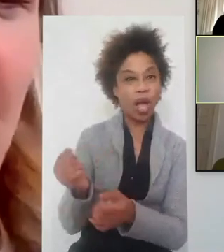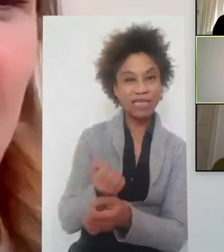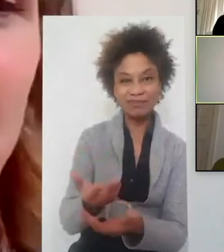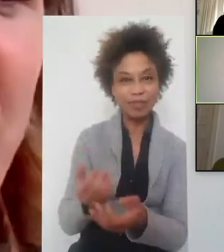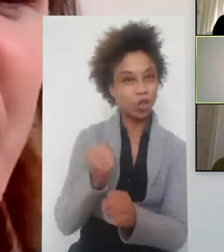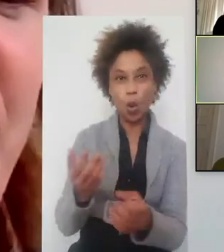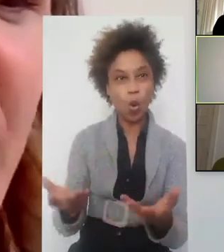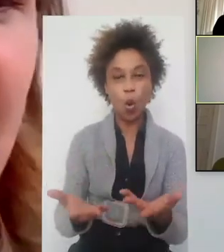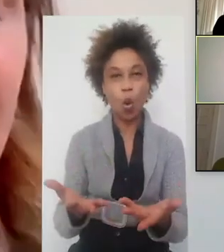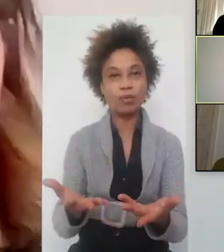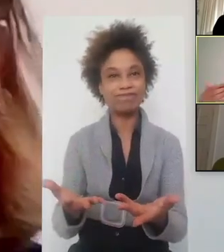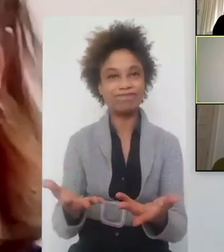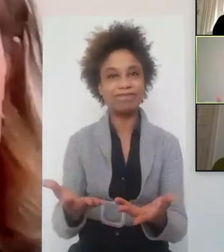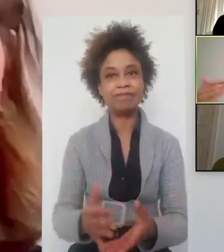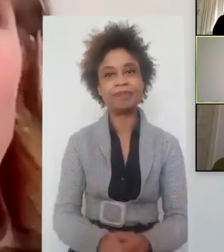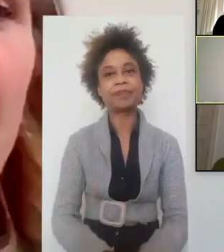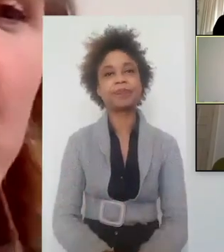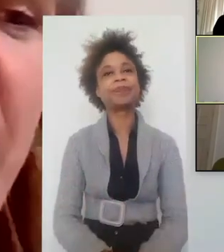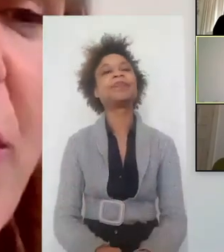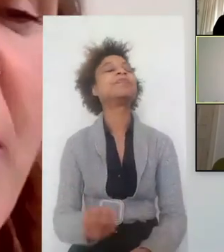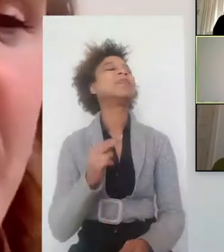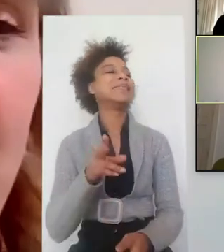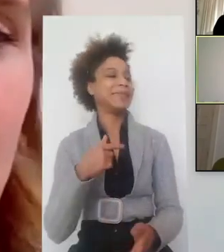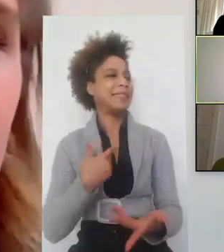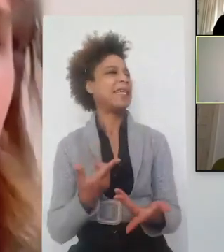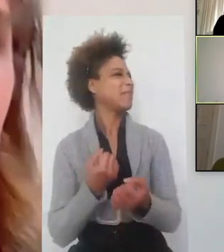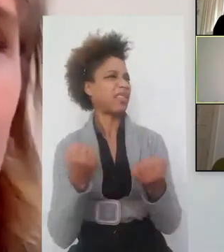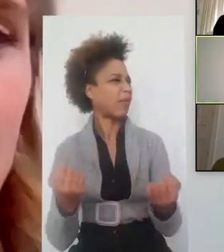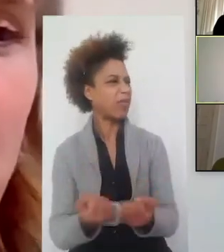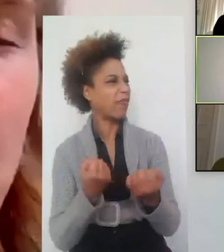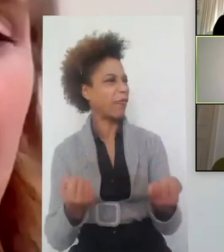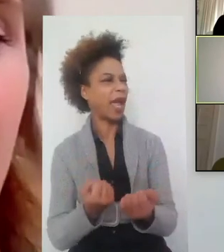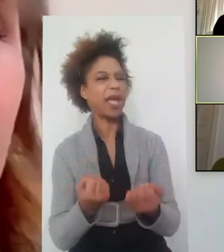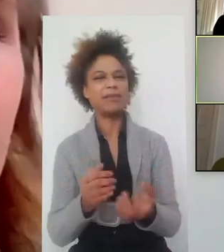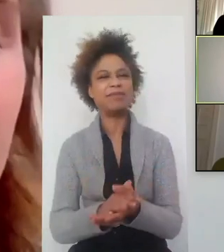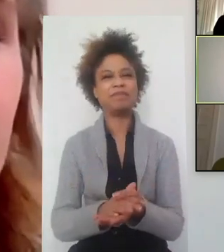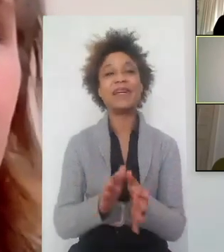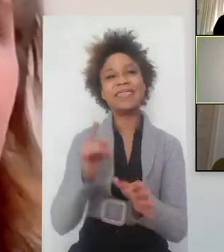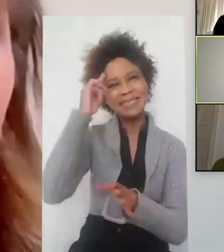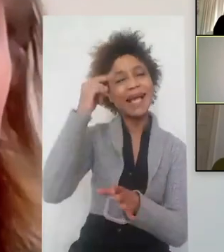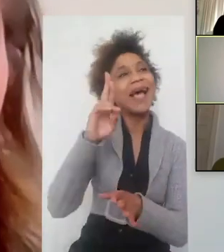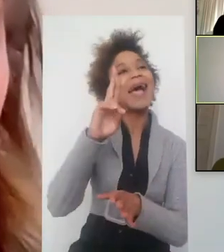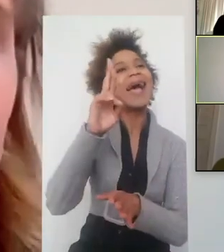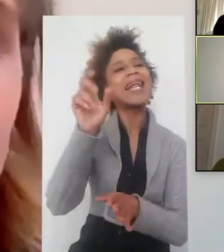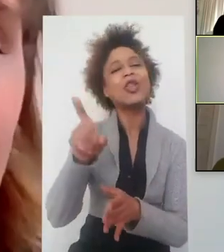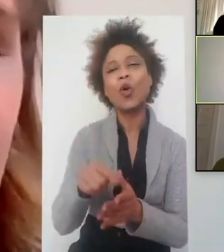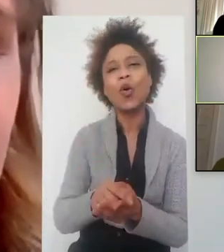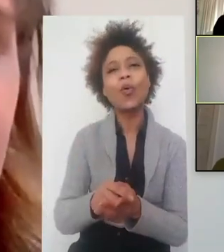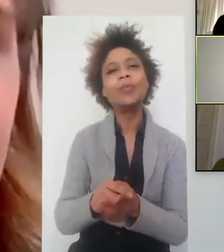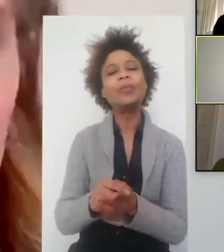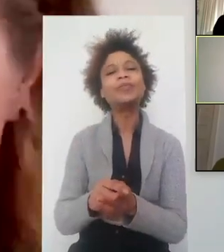een stap waardoor het niet werkt. En daar moet je om de zoveel tijd blijven testen met mensen uit de doelgroep. En ook omdat gewoon